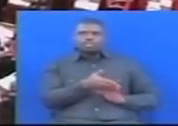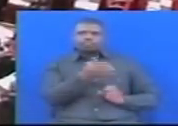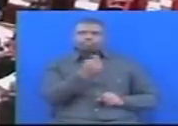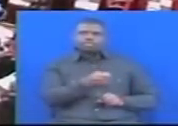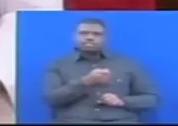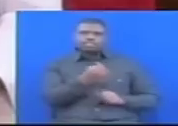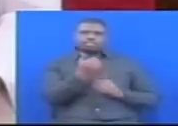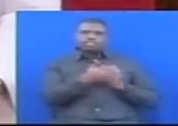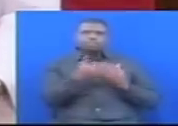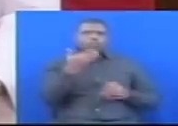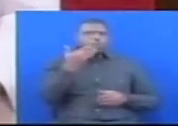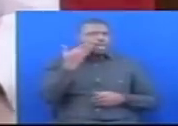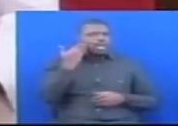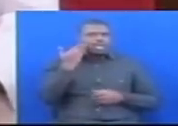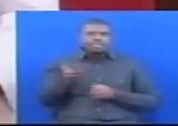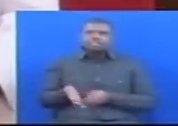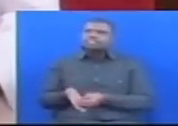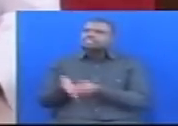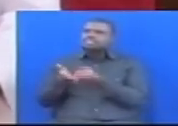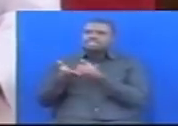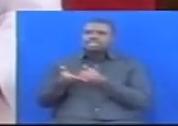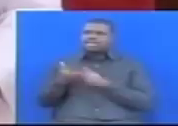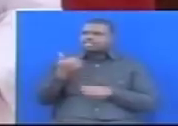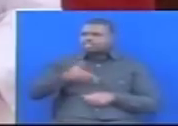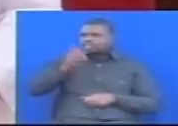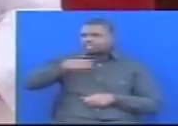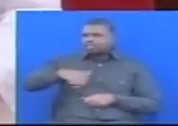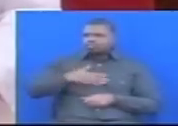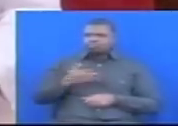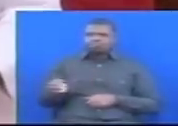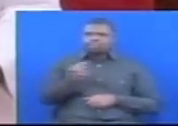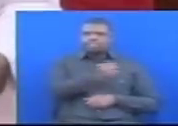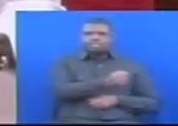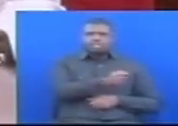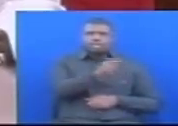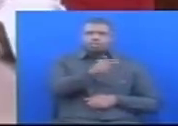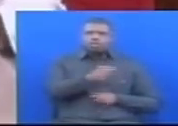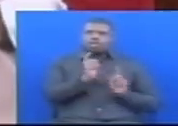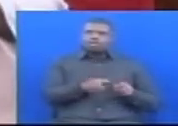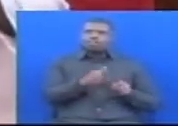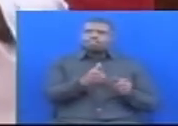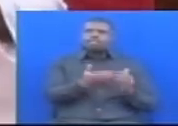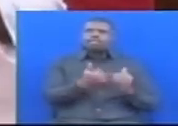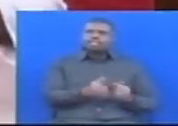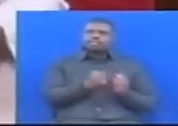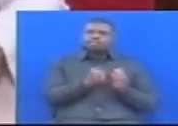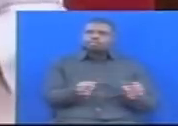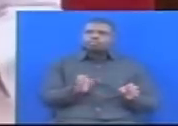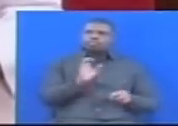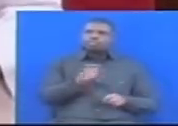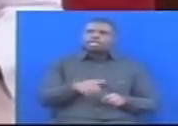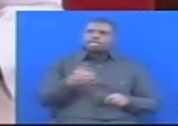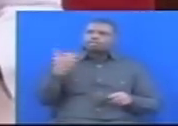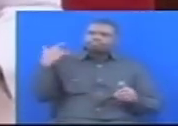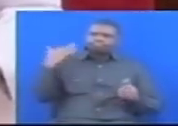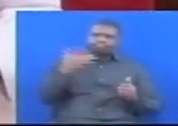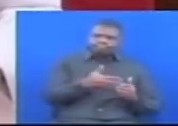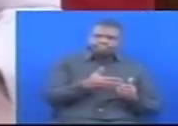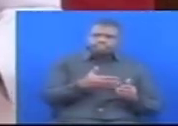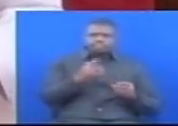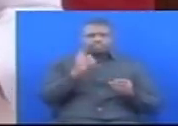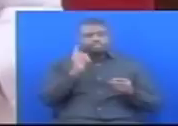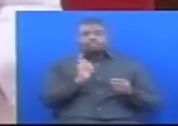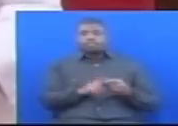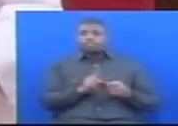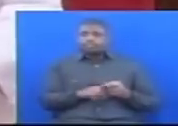Skandinavia, zilikuwa zikisaidia sana serikali yetu kupeleka walimu wa mahitaji maalum kwa muda wa miaka mingi. Swali langu